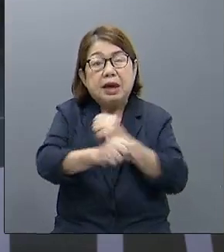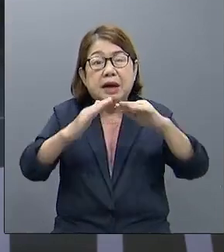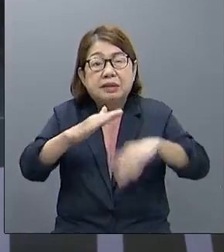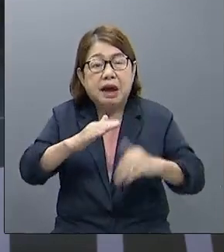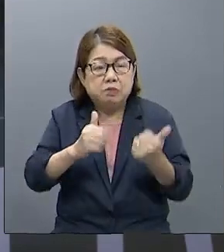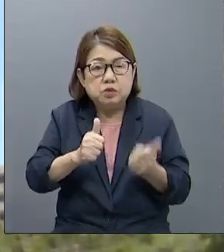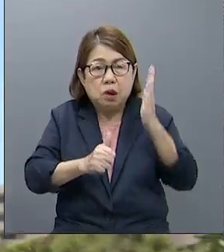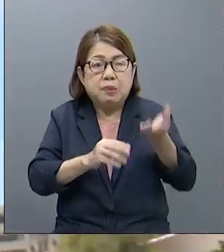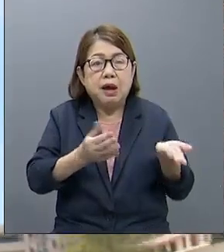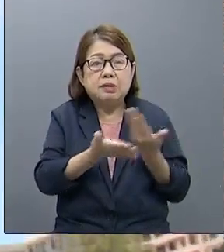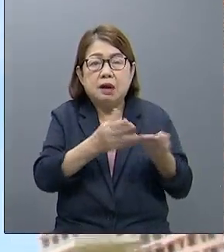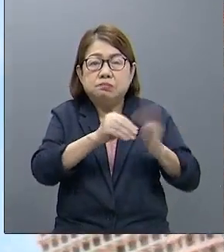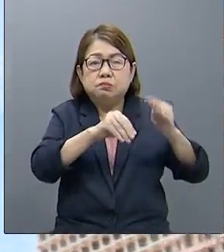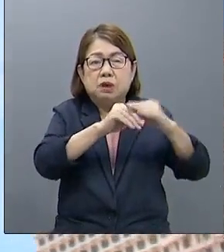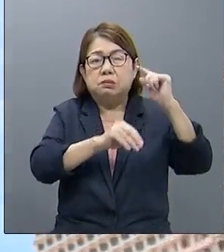เช่นกัน